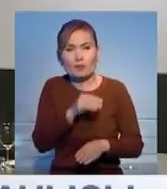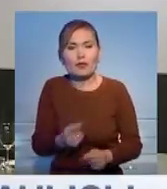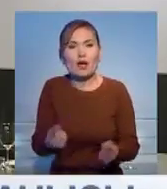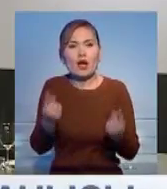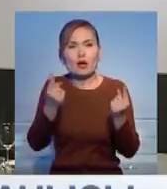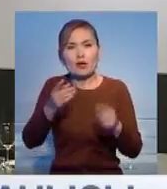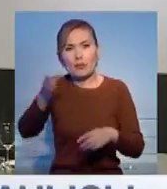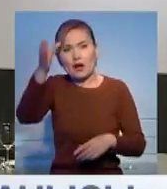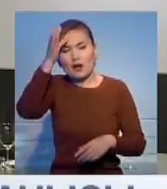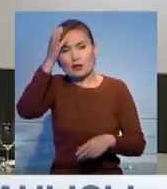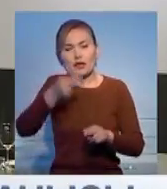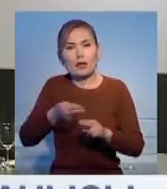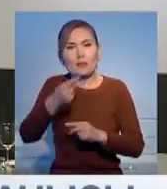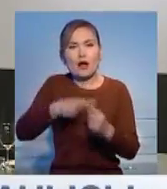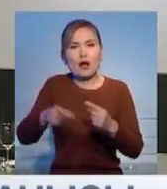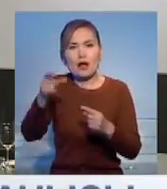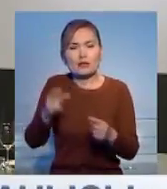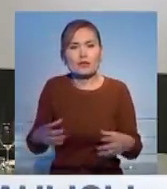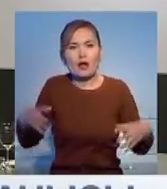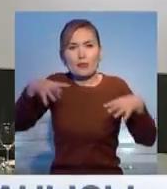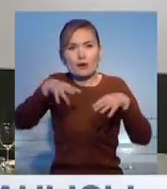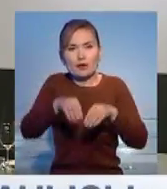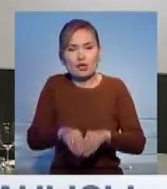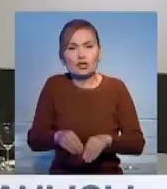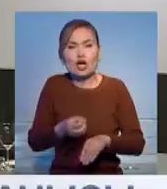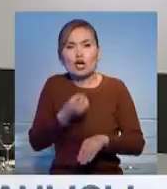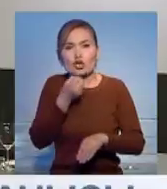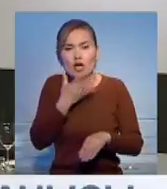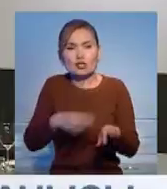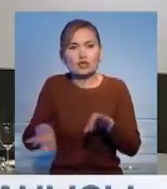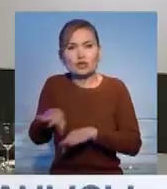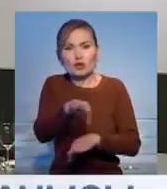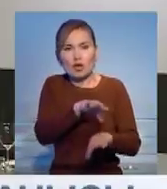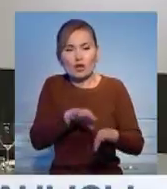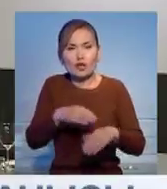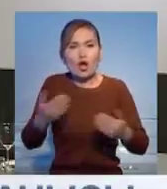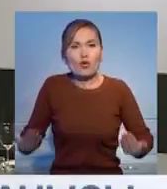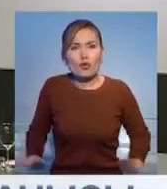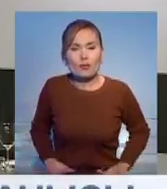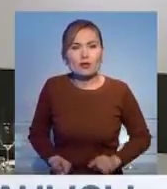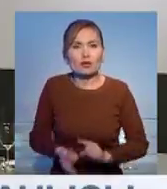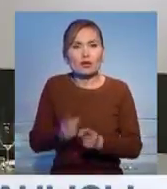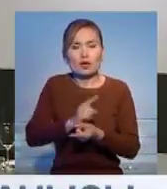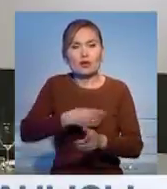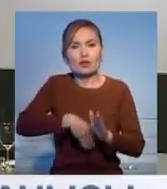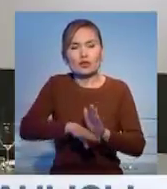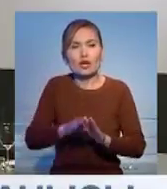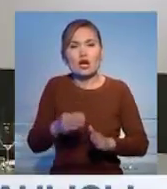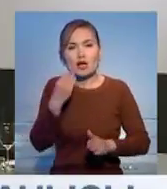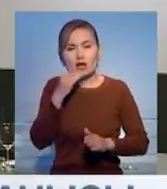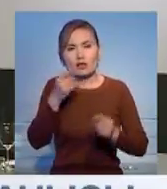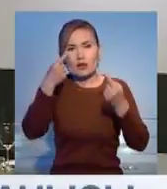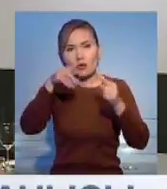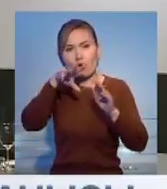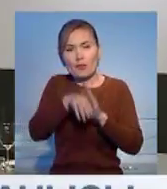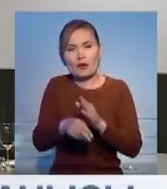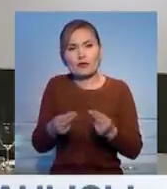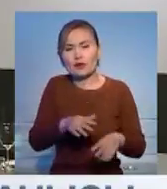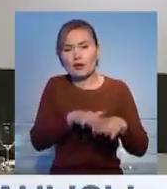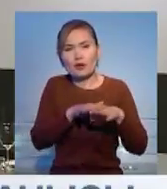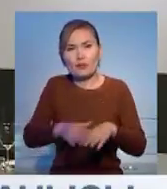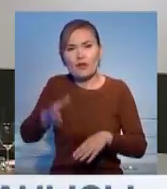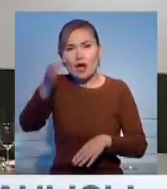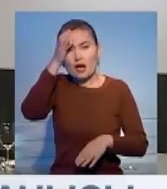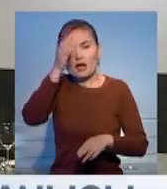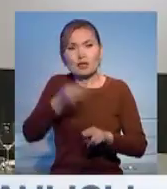белгілі ғалымдарды, кәсіпкерлерді біріктіретін алаң. Оған өмірді өзгертуге бағытталған жоғары технологияны коммерциялау,